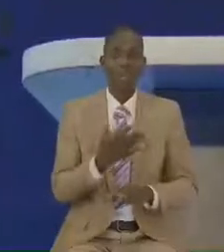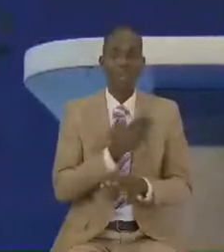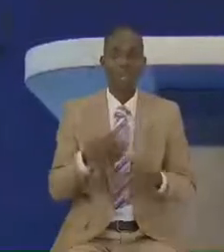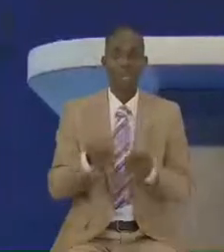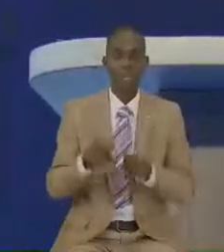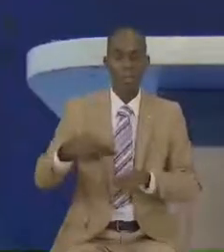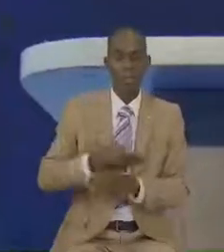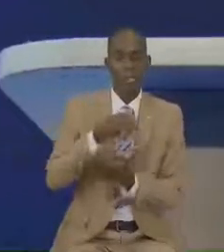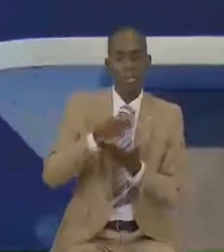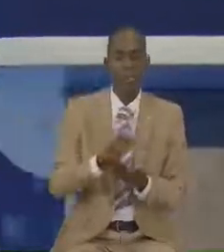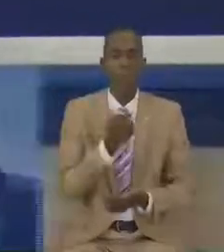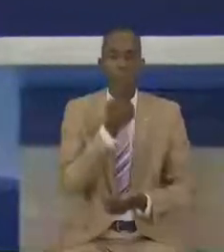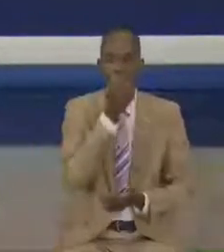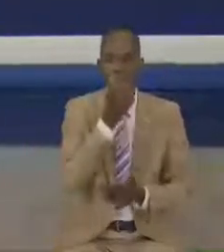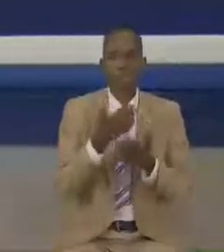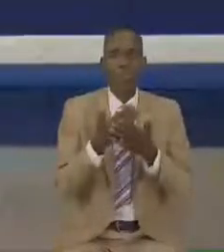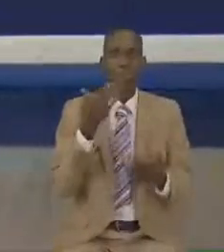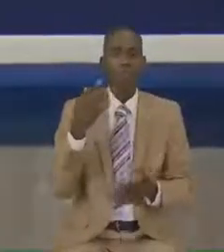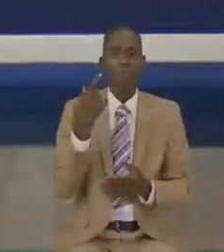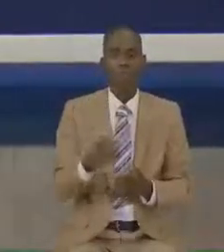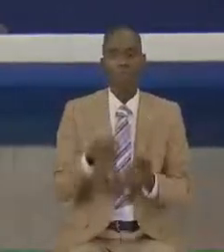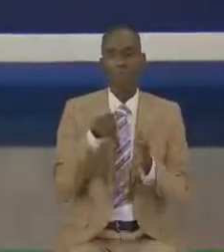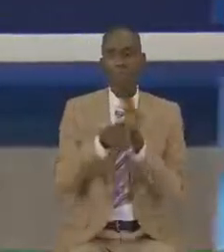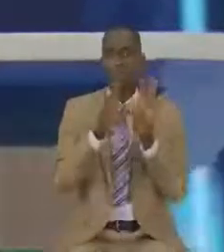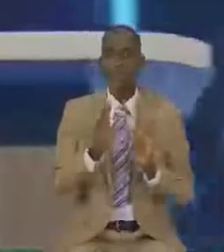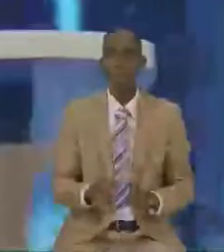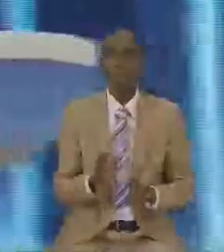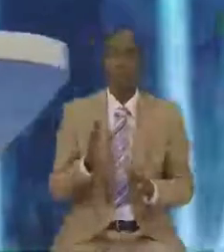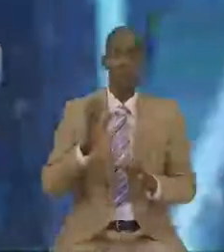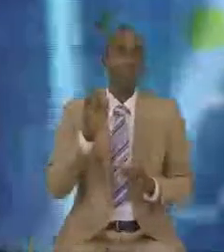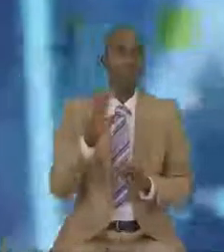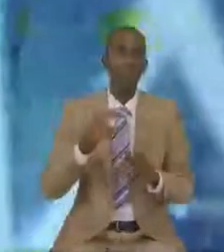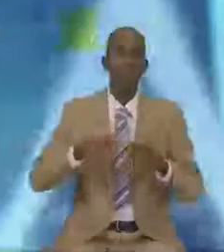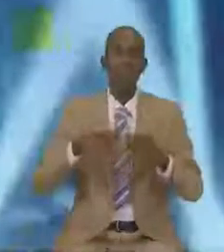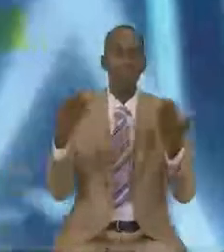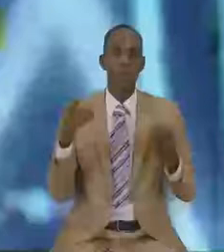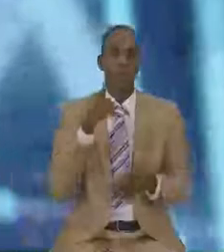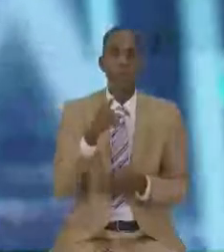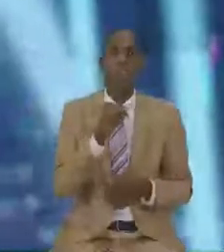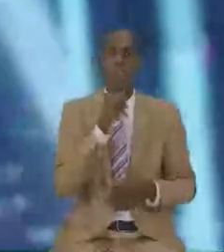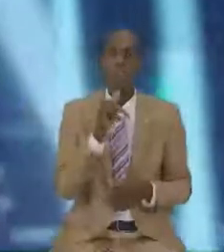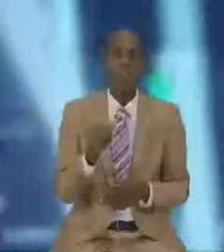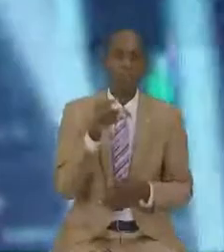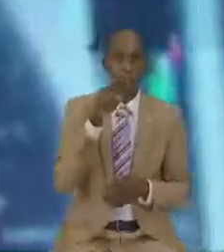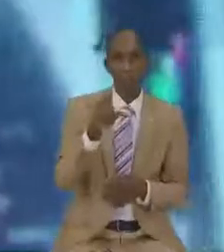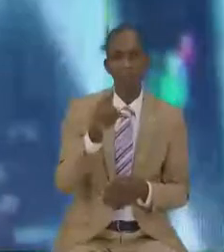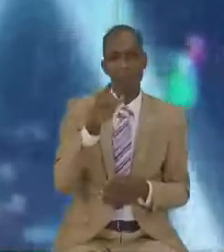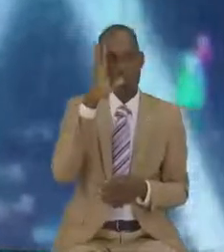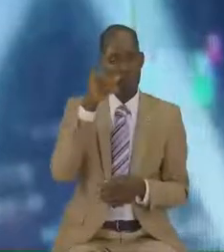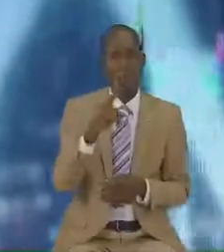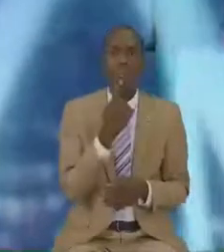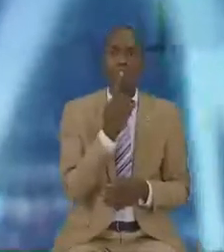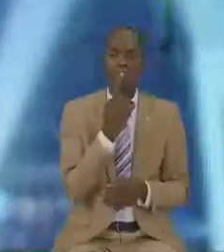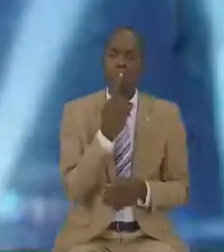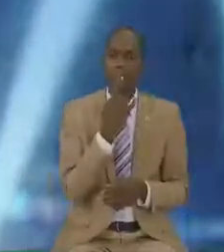un agneau muet devant celui qui le tend. Il n'a point ouvert la bouche.